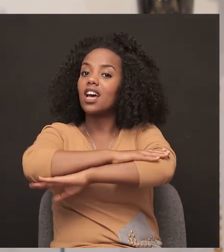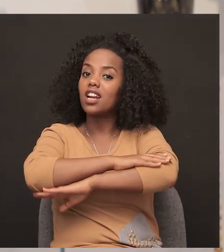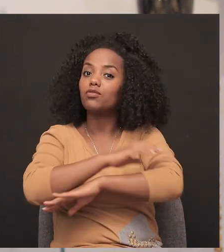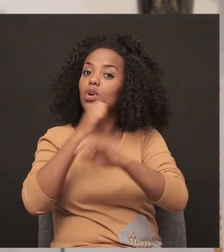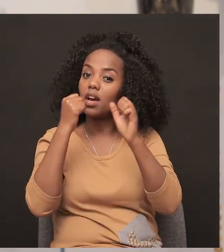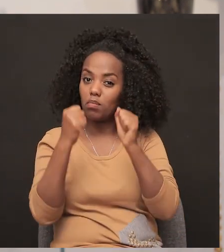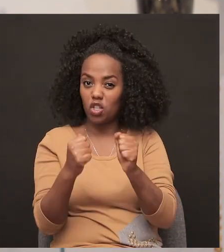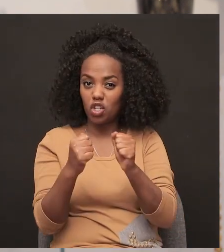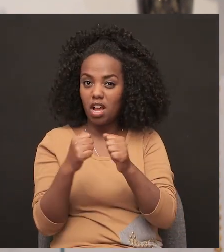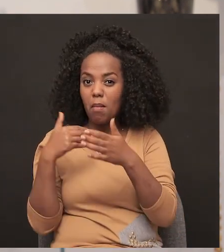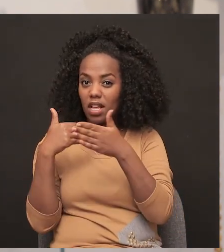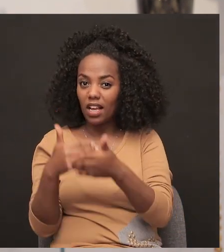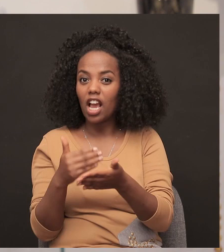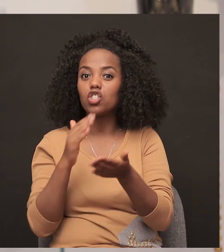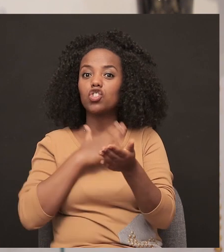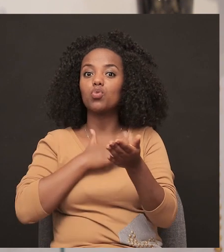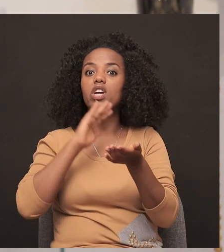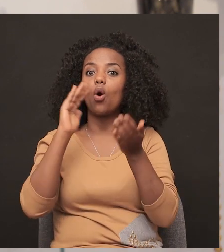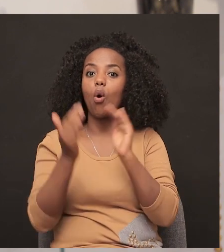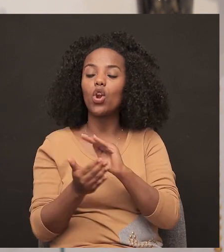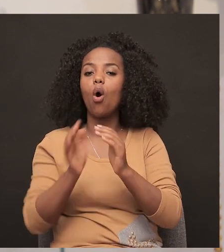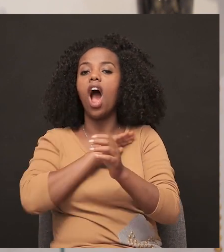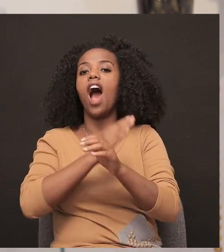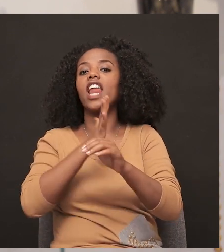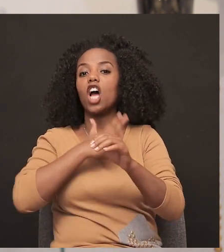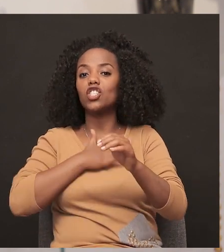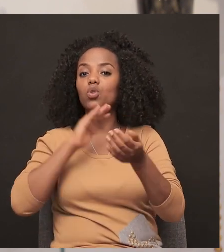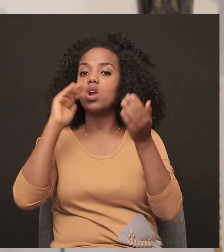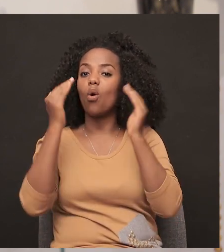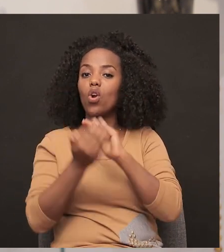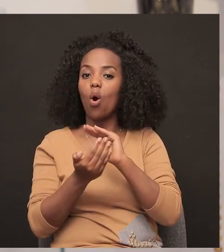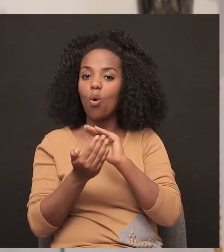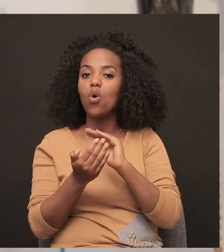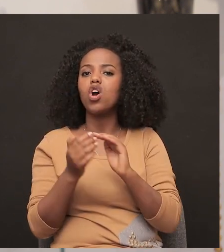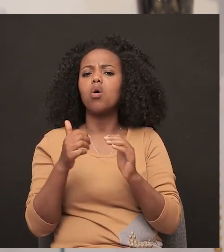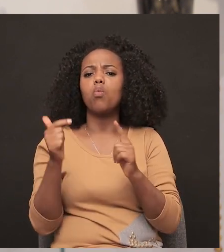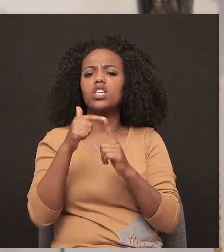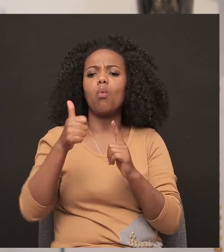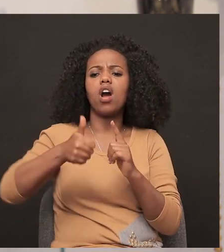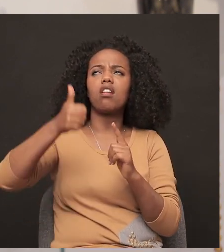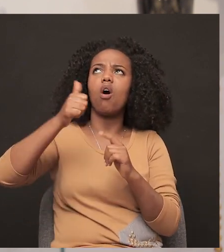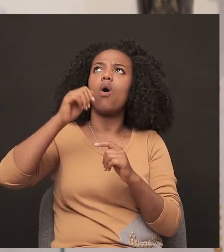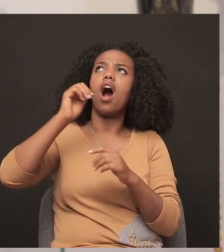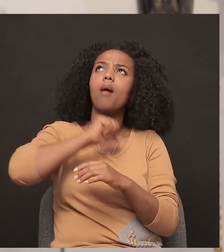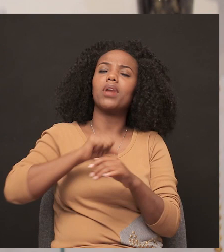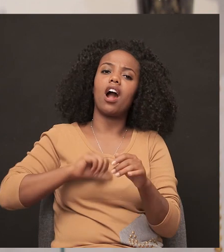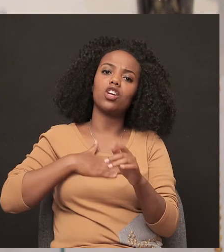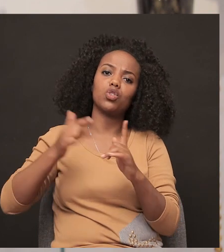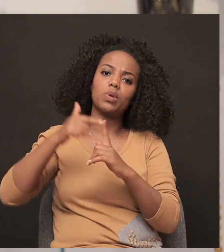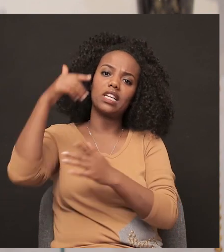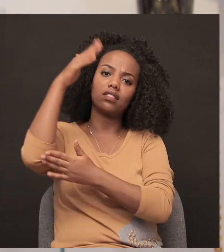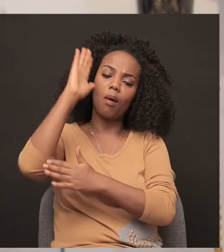ሊያሳርፍ ወደሚችለው መጠጊያችን ወደ ሆነው ኃይላችን ወደ ሆነው ወደ ዋናው አምላካችን ወደ